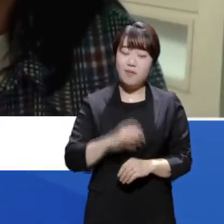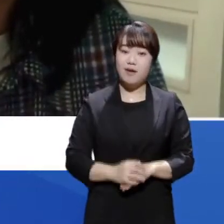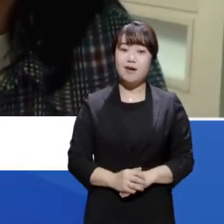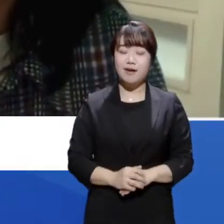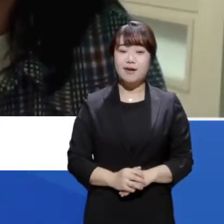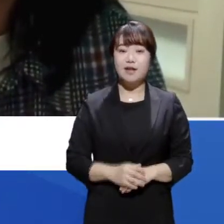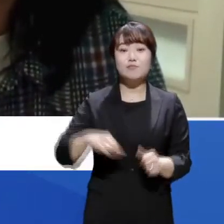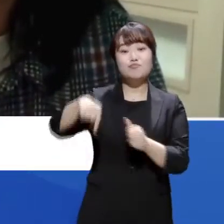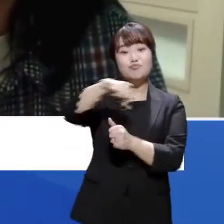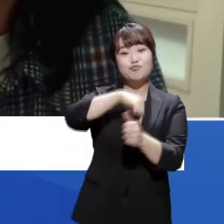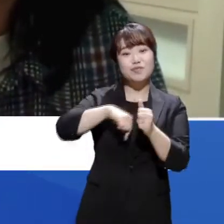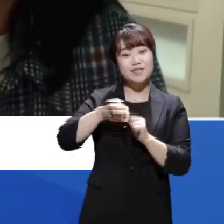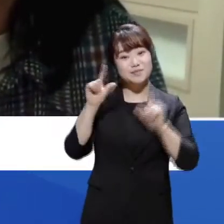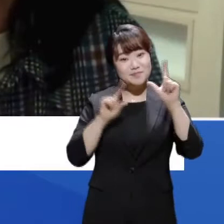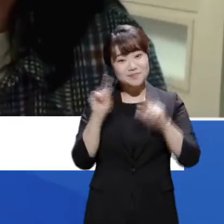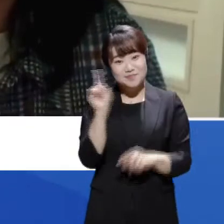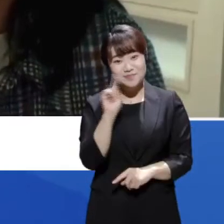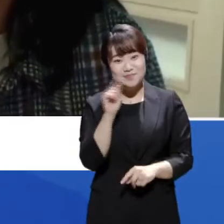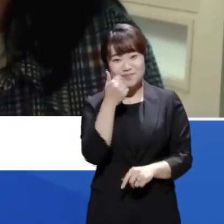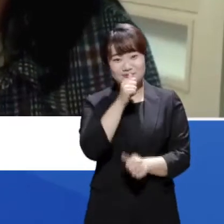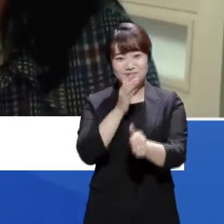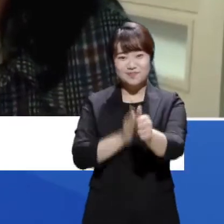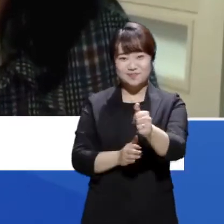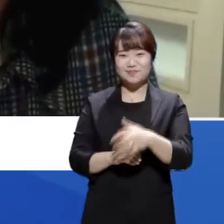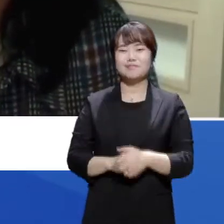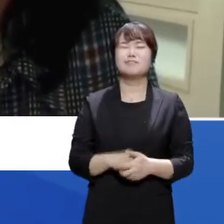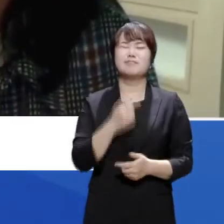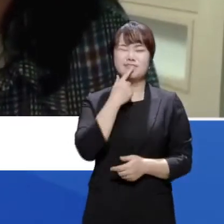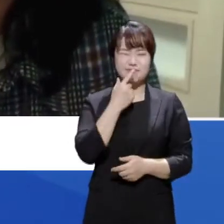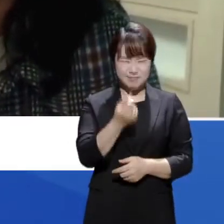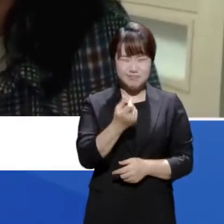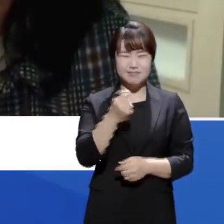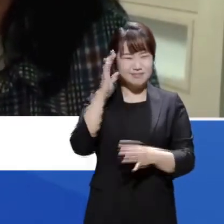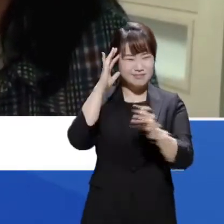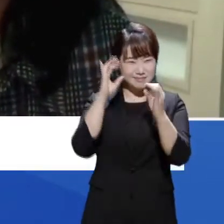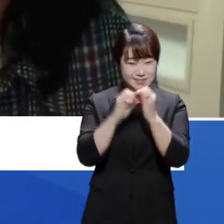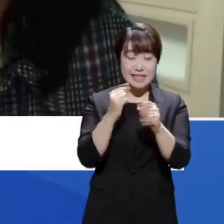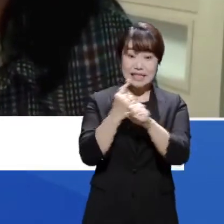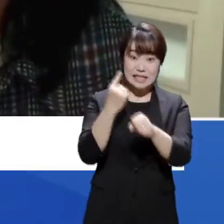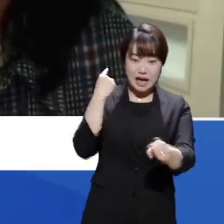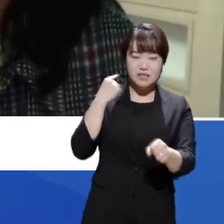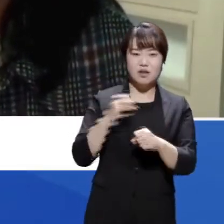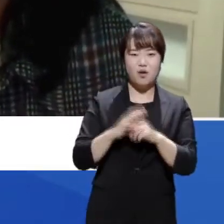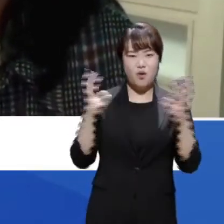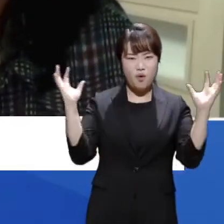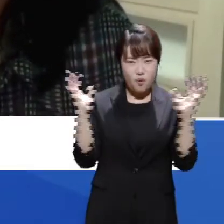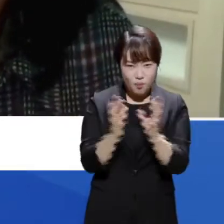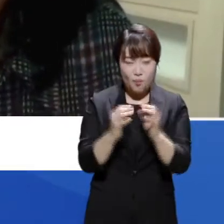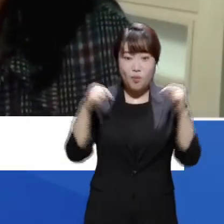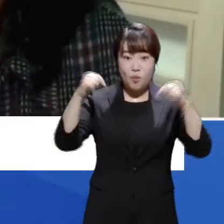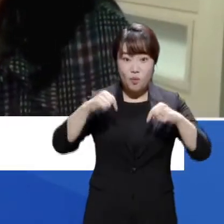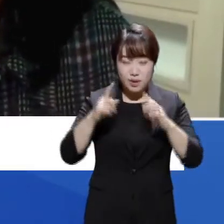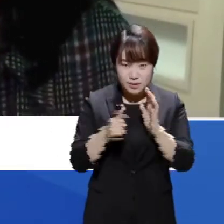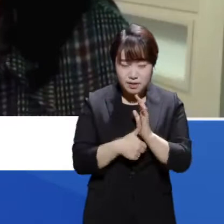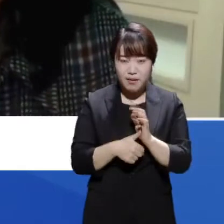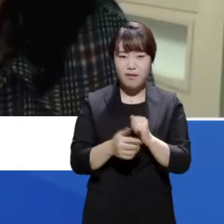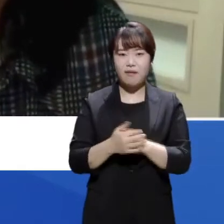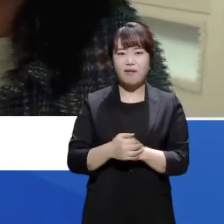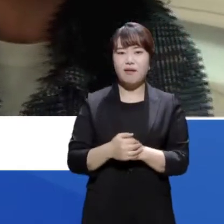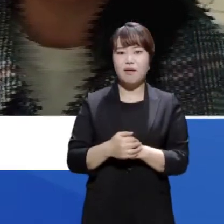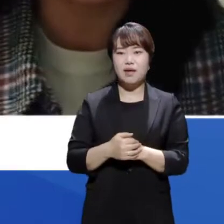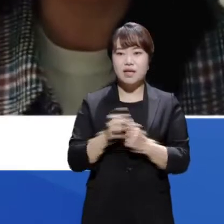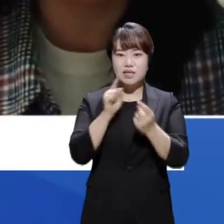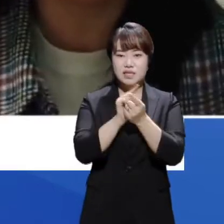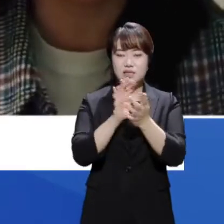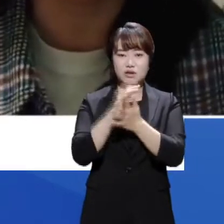같습니다. 분위기는 좀 어떠셨나요? 네, 어려움이 컸죠. 네, 작년에는 컨퍼런스 준비와 실행 기간에